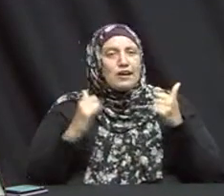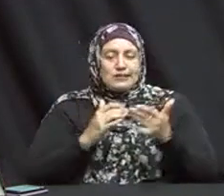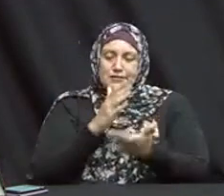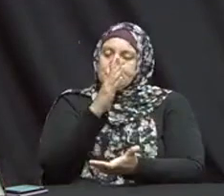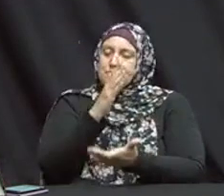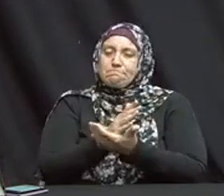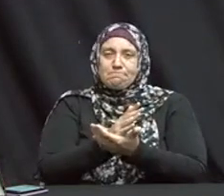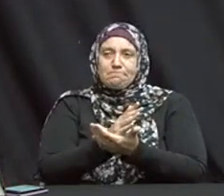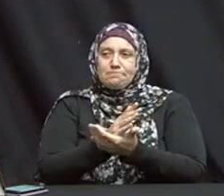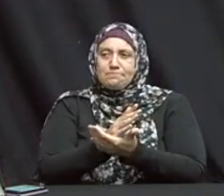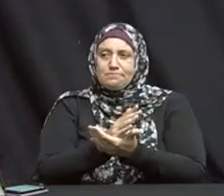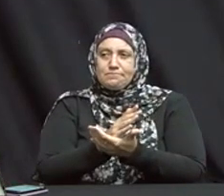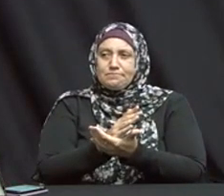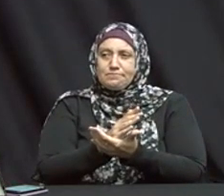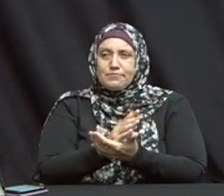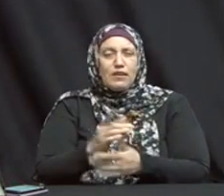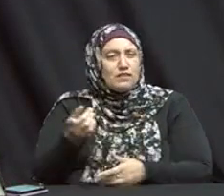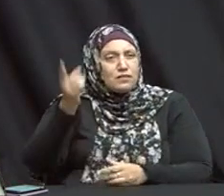فما